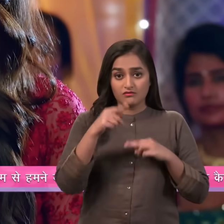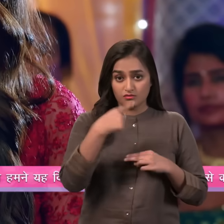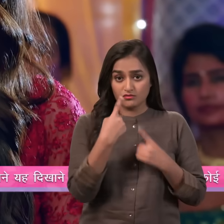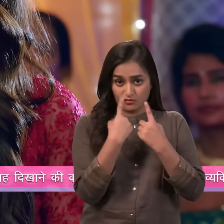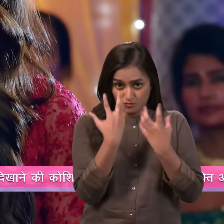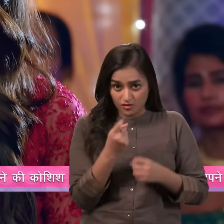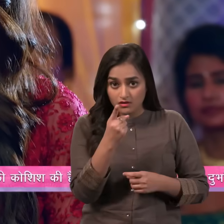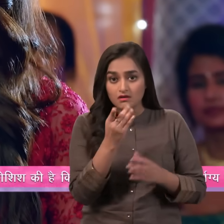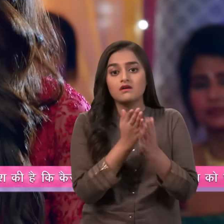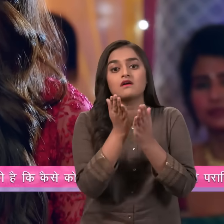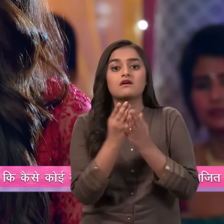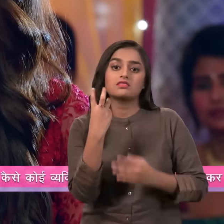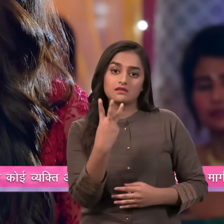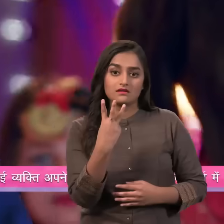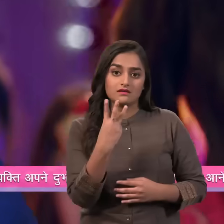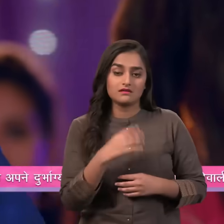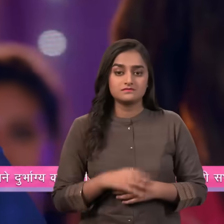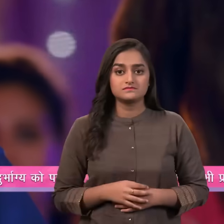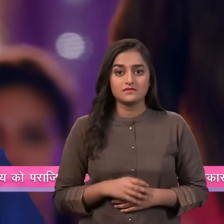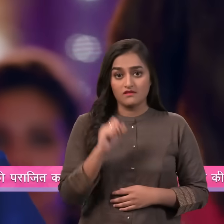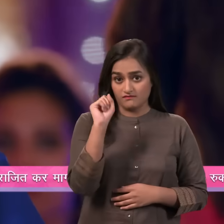हीर से बात करने के 3 तरीके हैं प्रीतु।